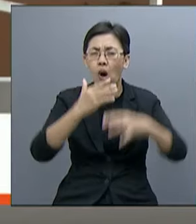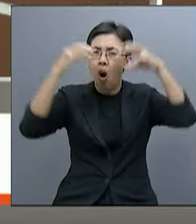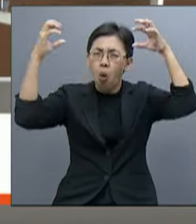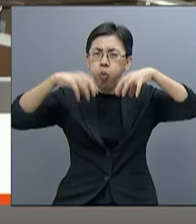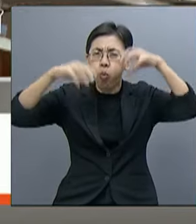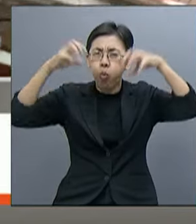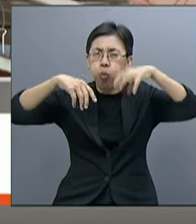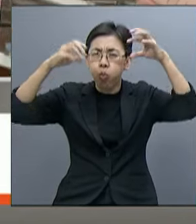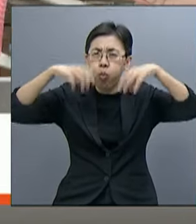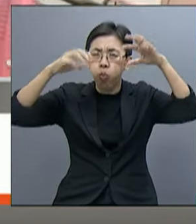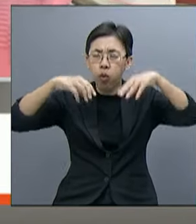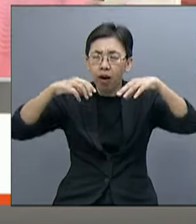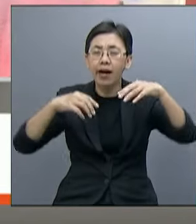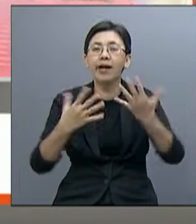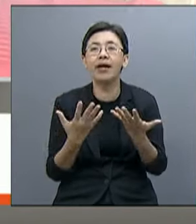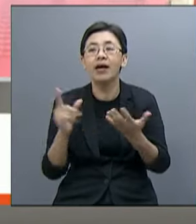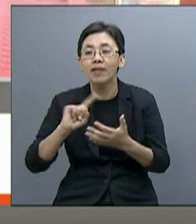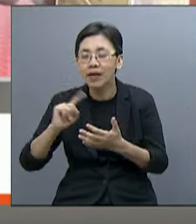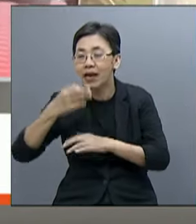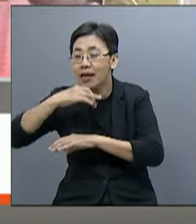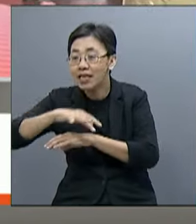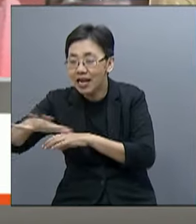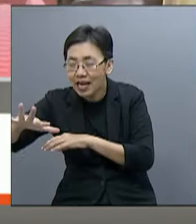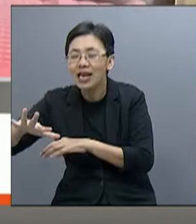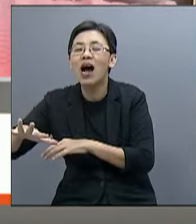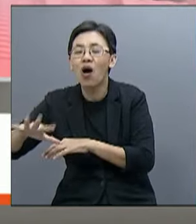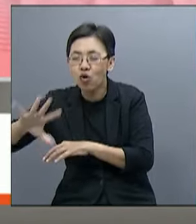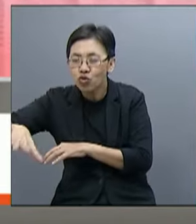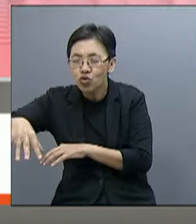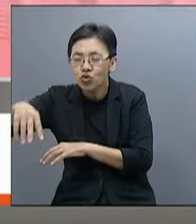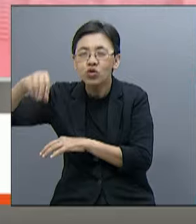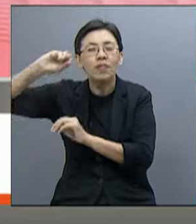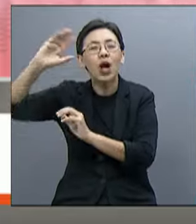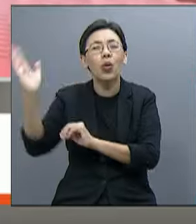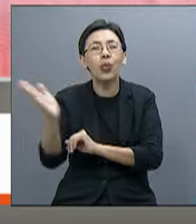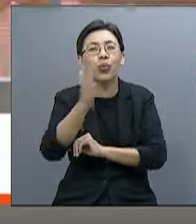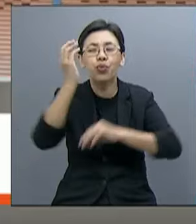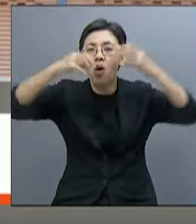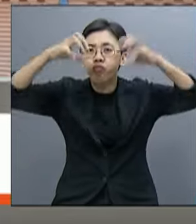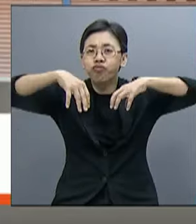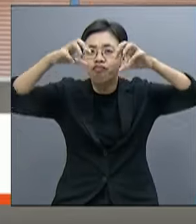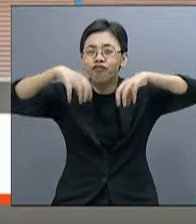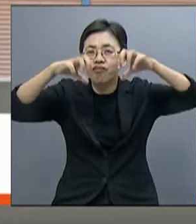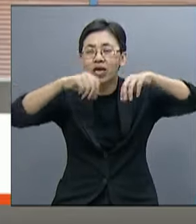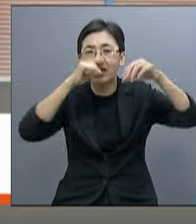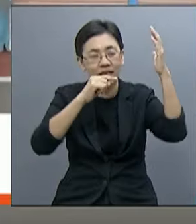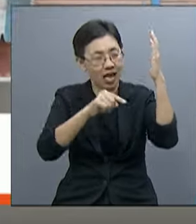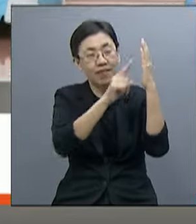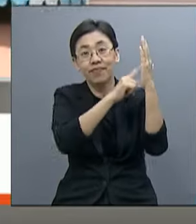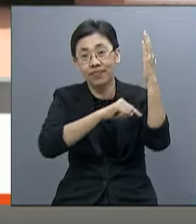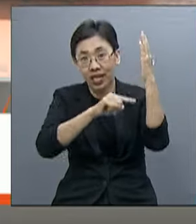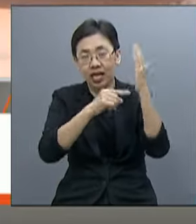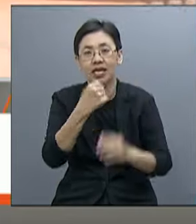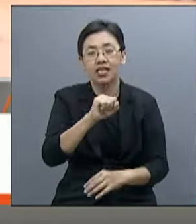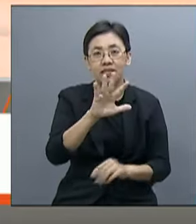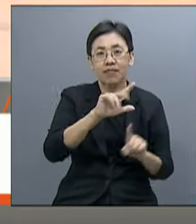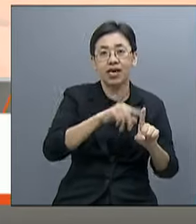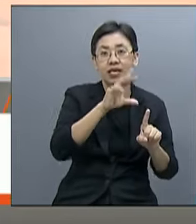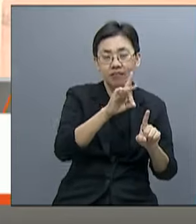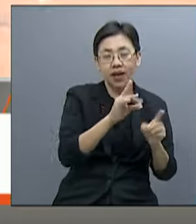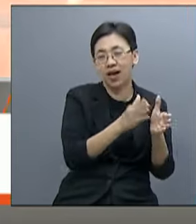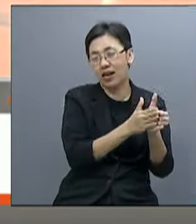าหอบความชื้นมาจากอันดามันหอบความชื้นจากอ่าวไทยเนี่ยขึ้นมาตกในร่องนี้มากเลยนะครับจะเห็นว่าตั้งแต่วันที่15แล้วนะฮะ